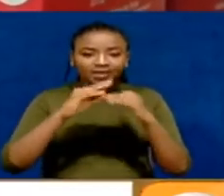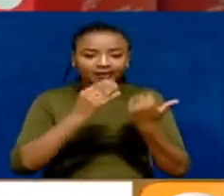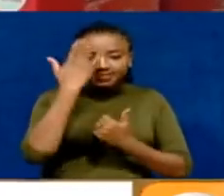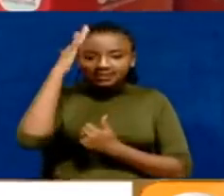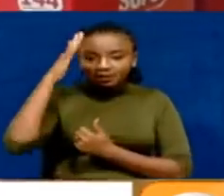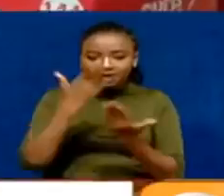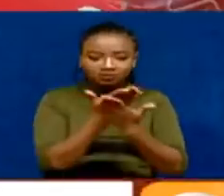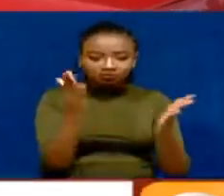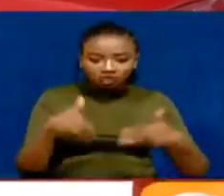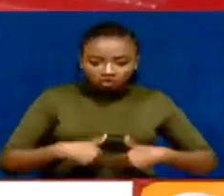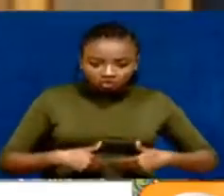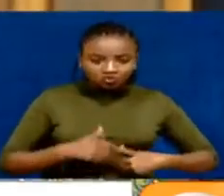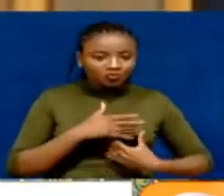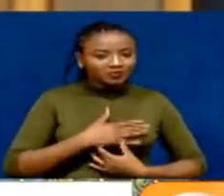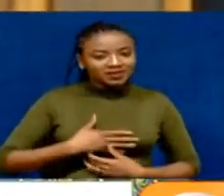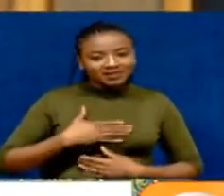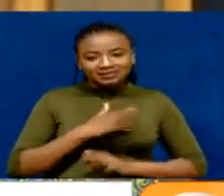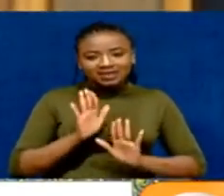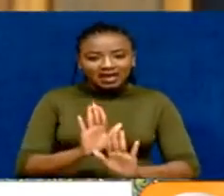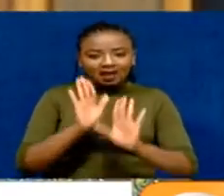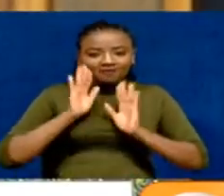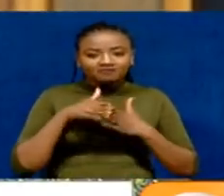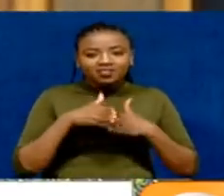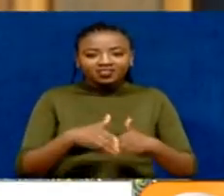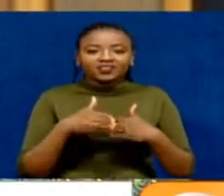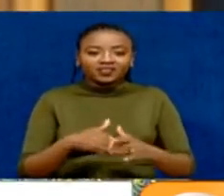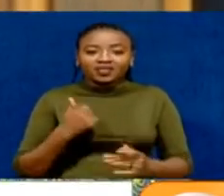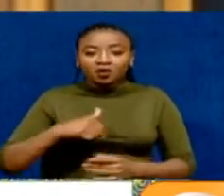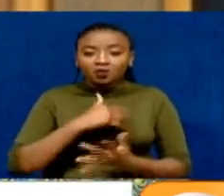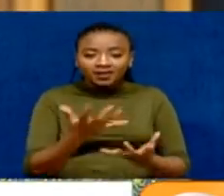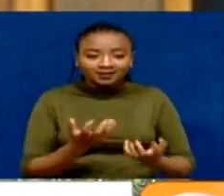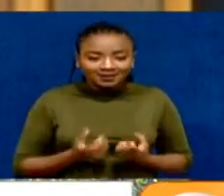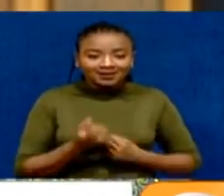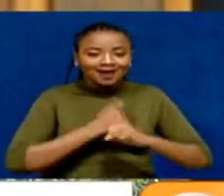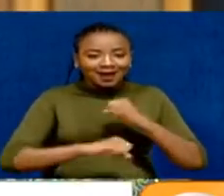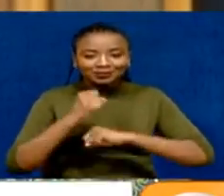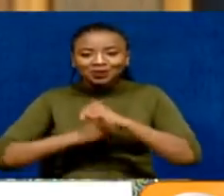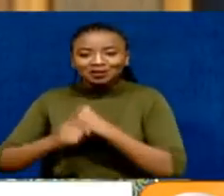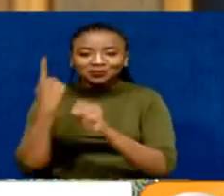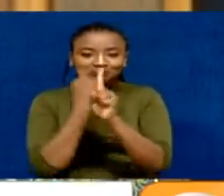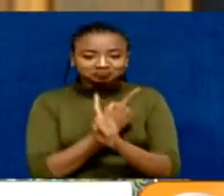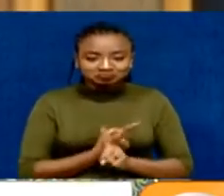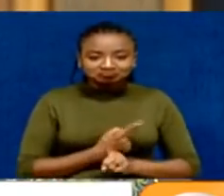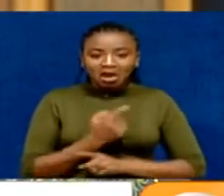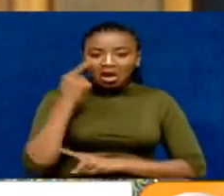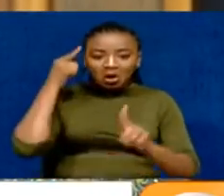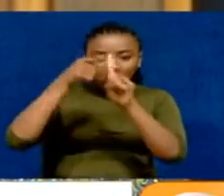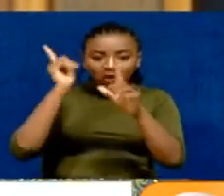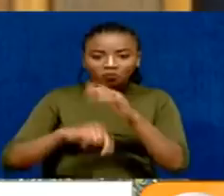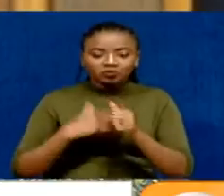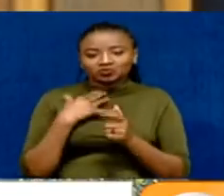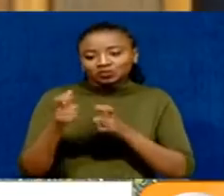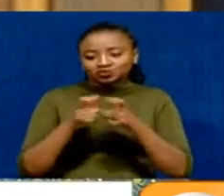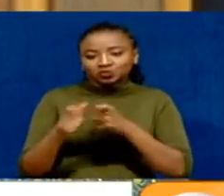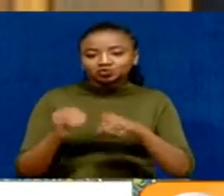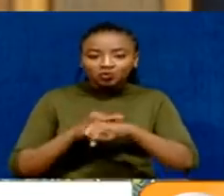vijana kutoshiriki ngono. Nahitaji tuendelee kuweka juhudi zaidi ili tuweze kupunguza